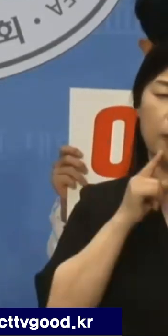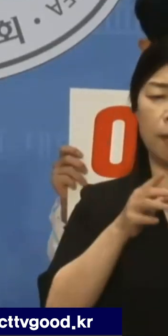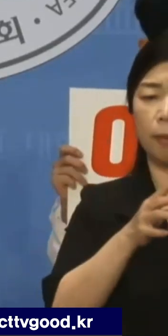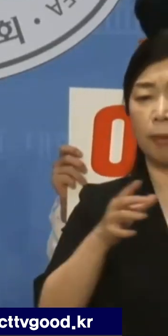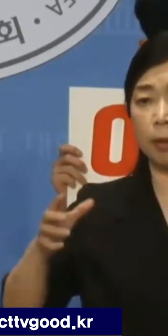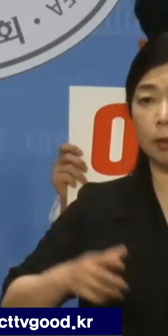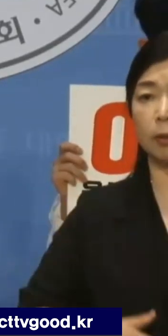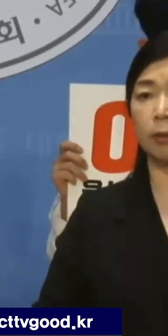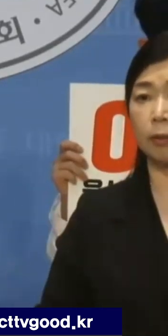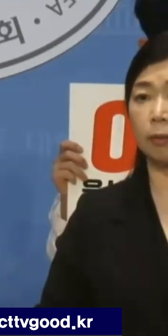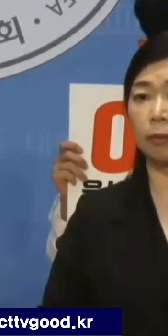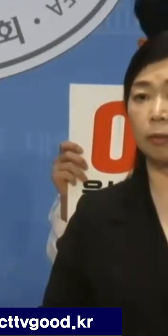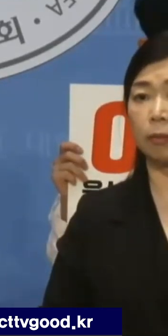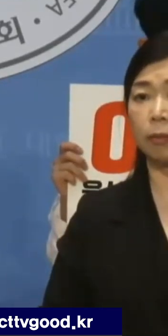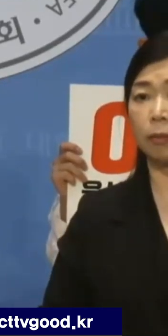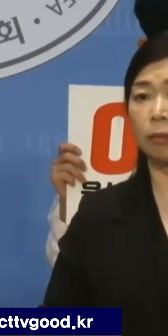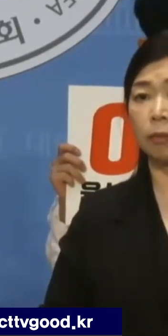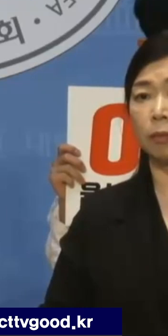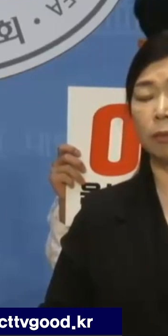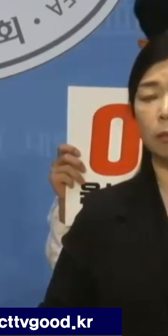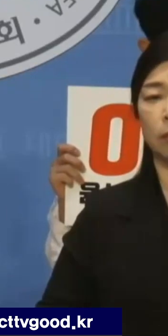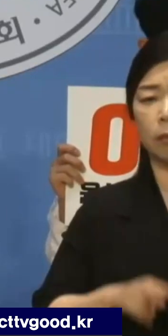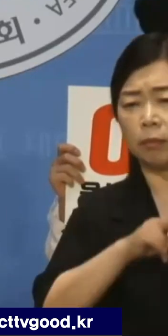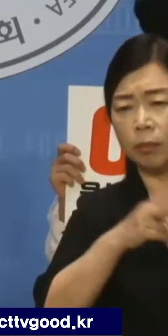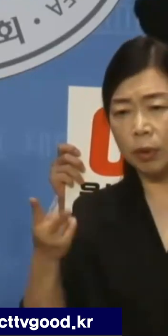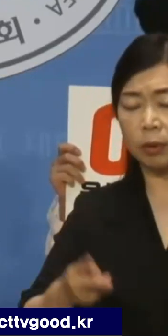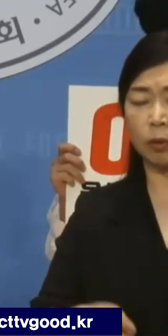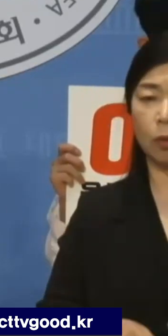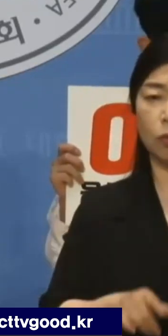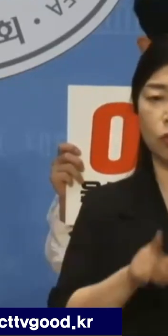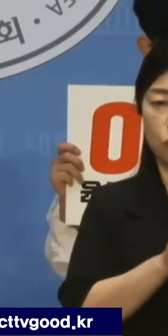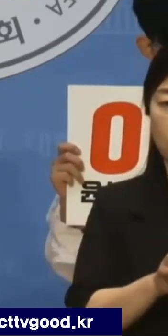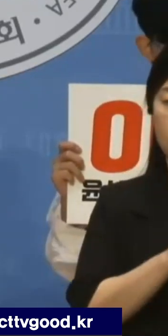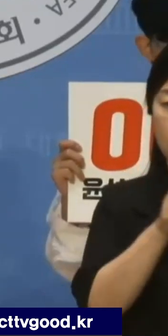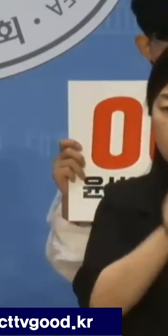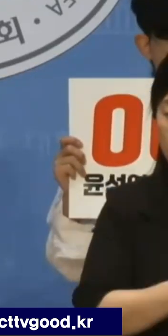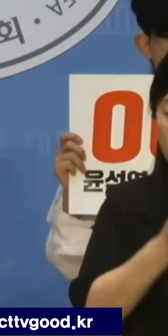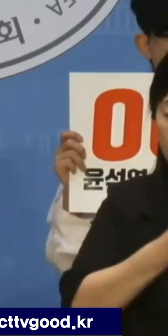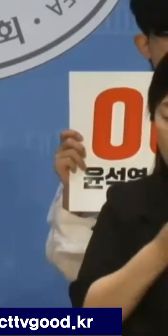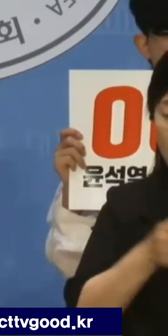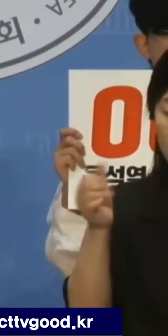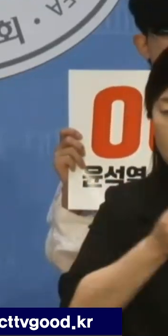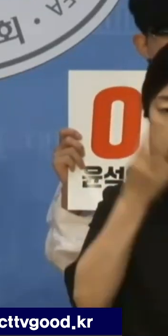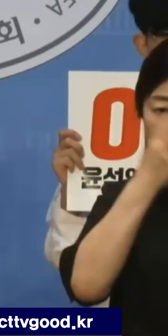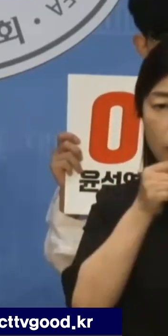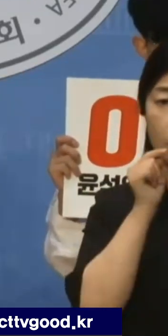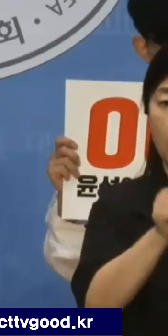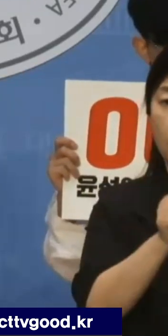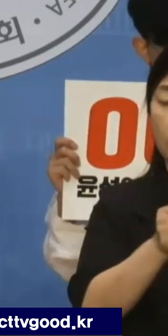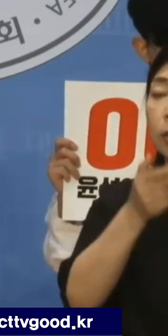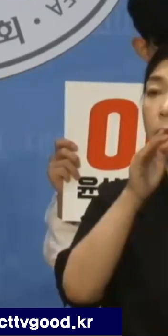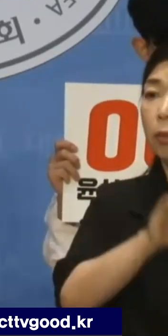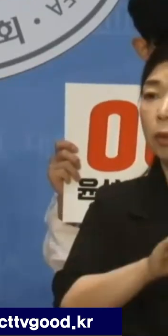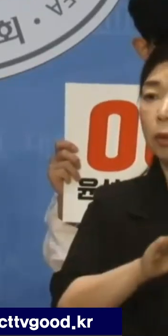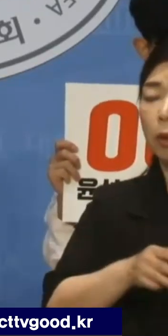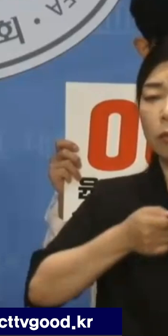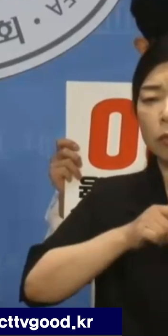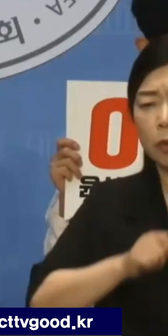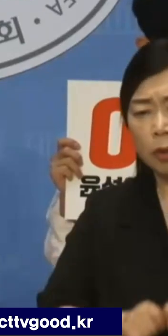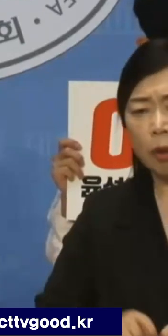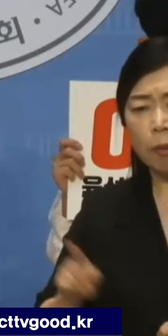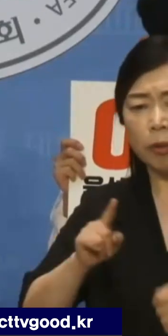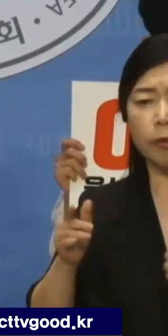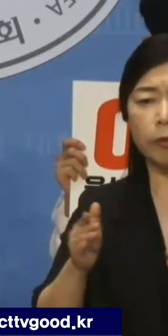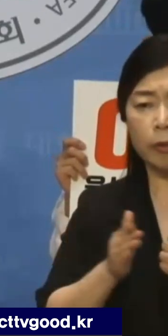난무했습니다. 경질을 단행하고 6월 모의평가를 근거로 감사를 선언했지만 구체적으로